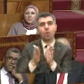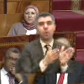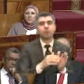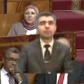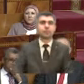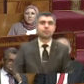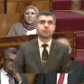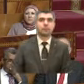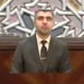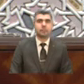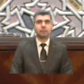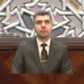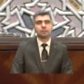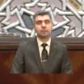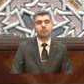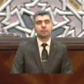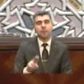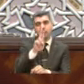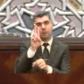سيدة النائبة. هل من تعقيب إضافي؟